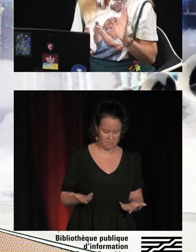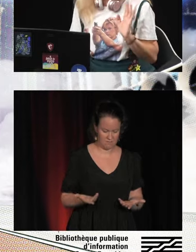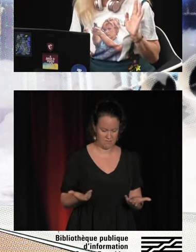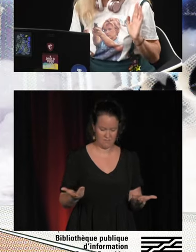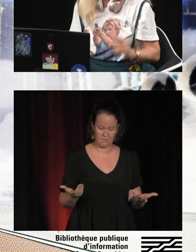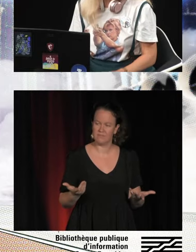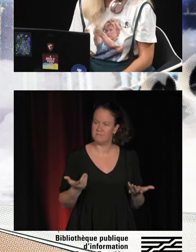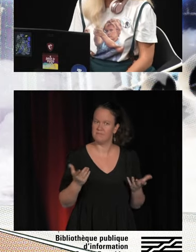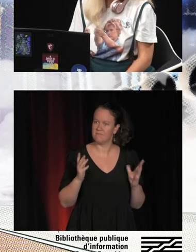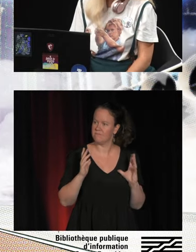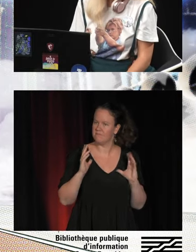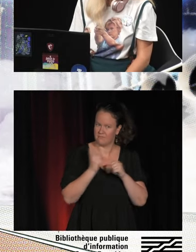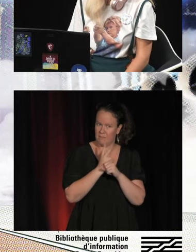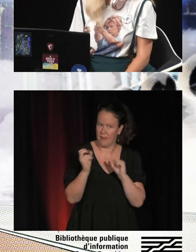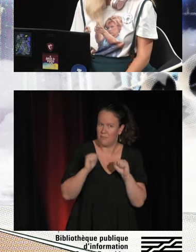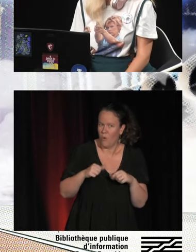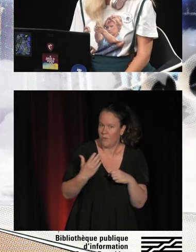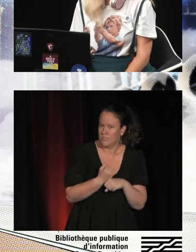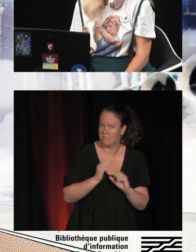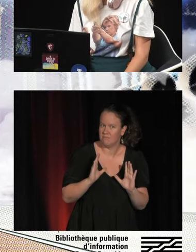C'est un jeu qui se fait tout à fait bien.